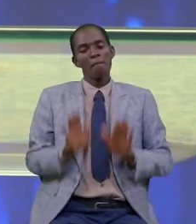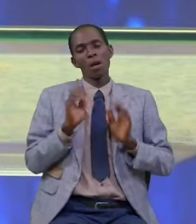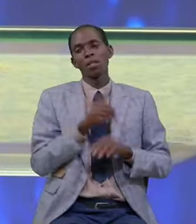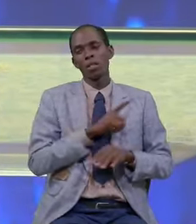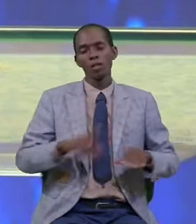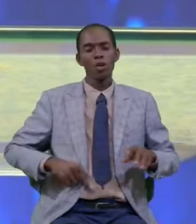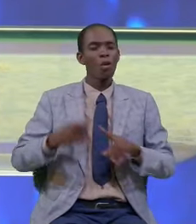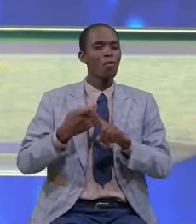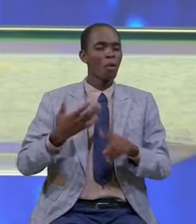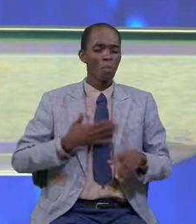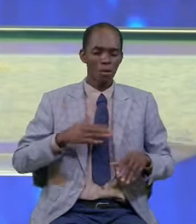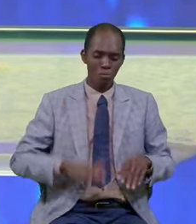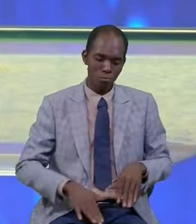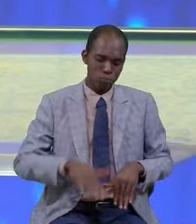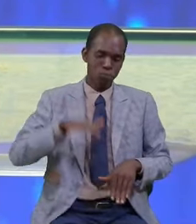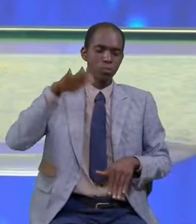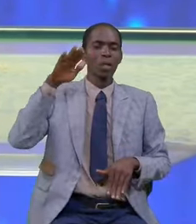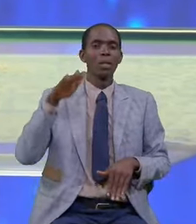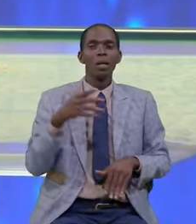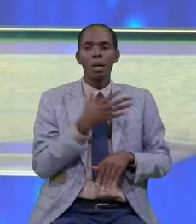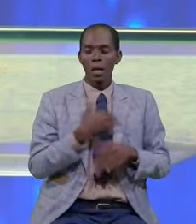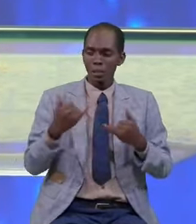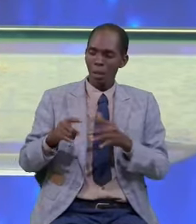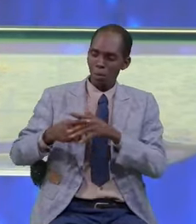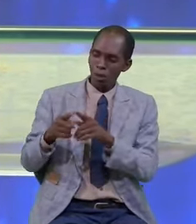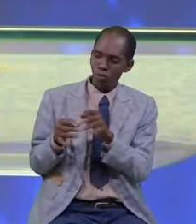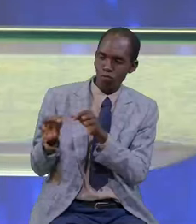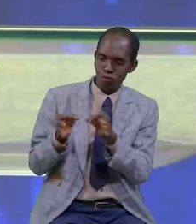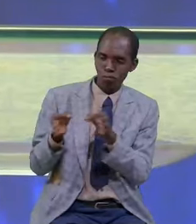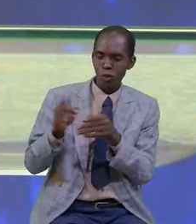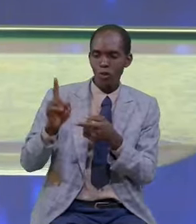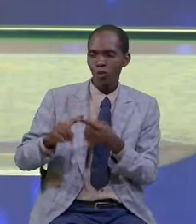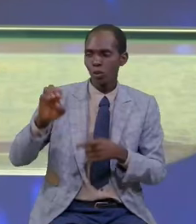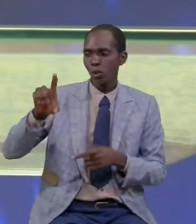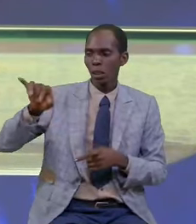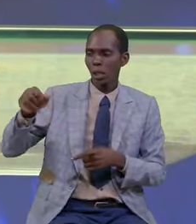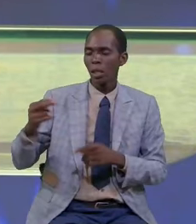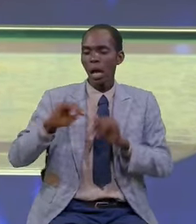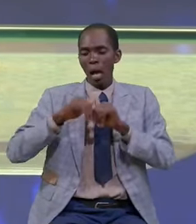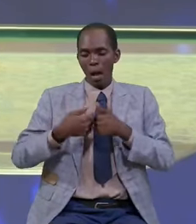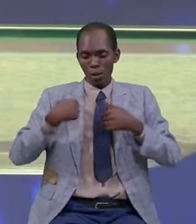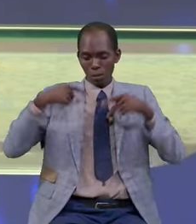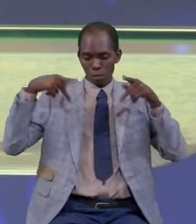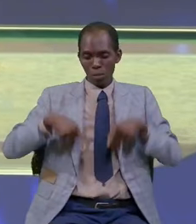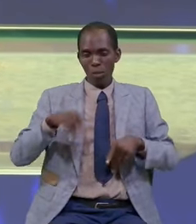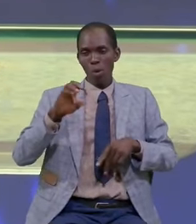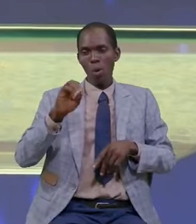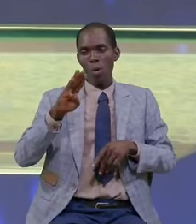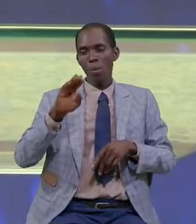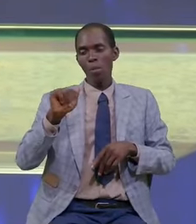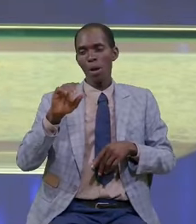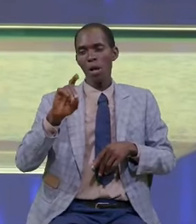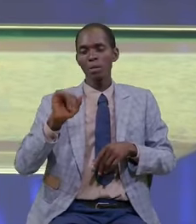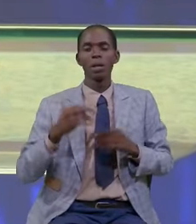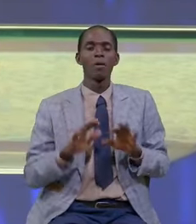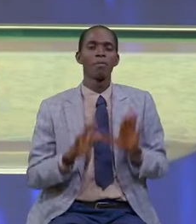Akab qui ne te trouvera pas et qui me tuera. Cependant ton serviteur craint l'Éternel de sa jeunesse. 15 dit,